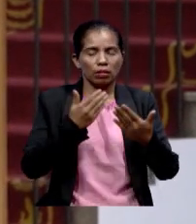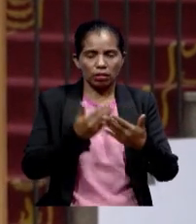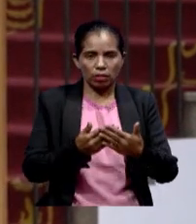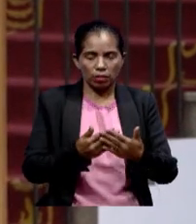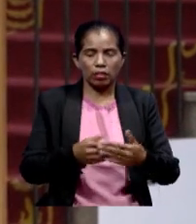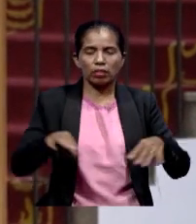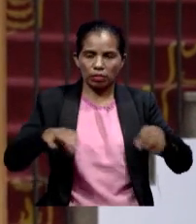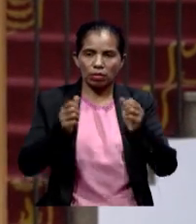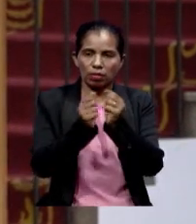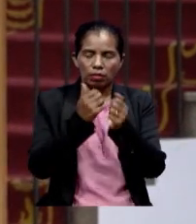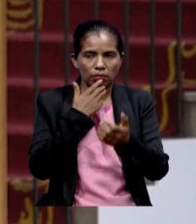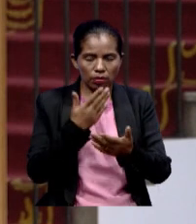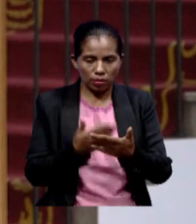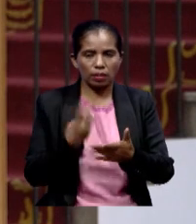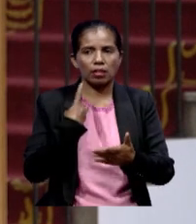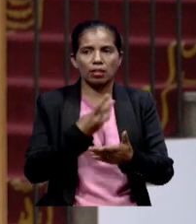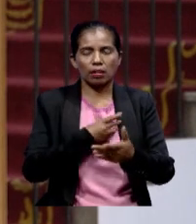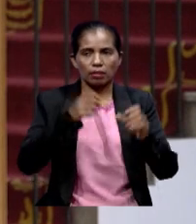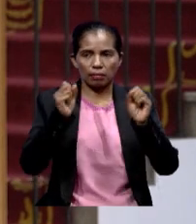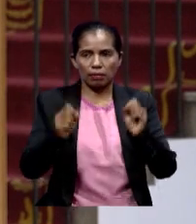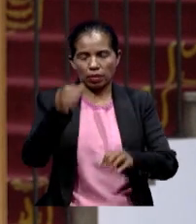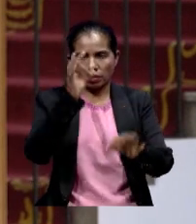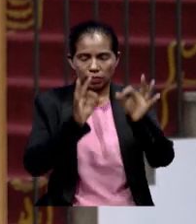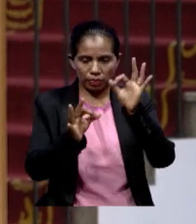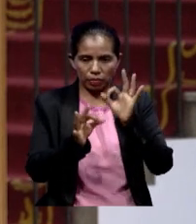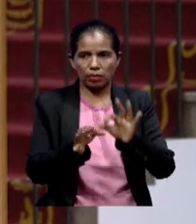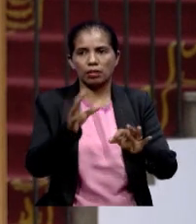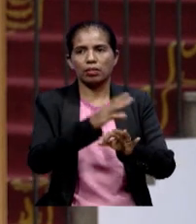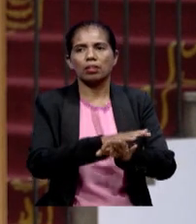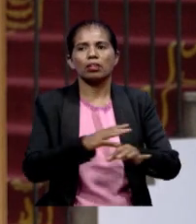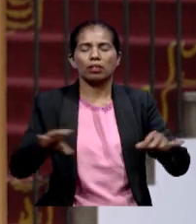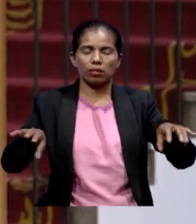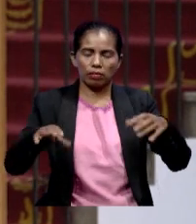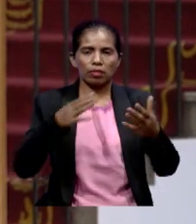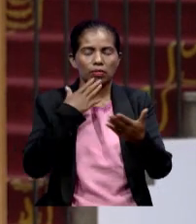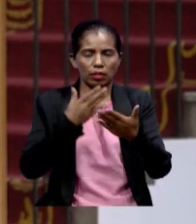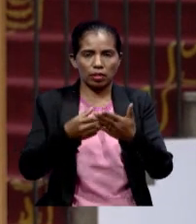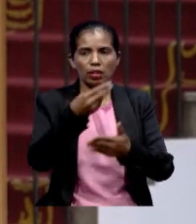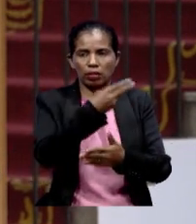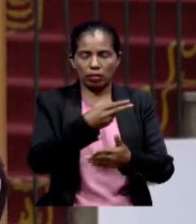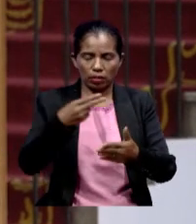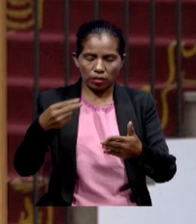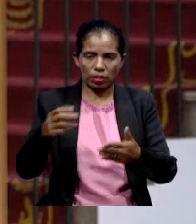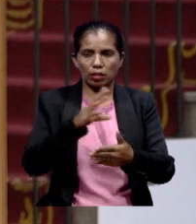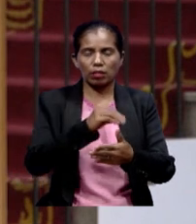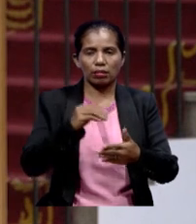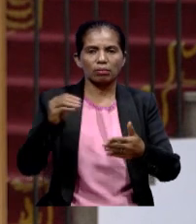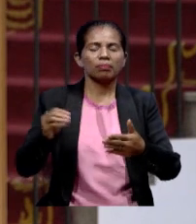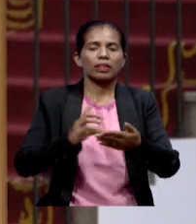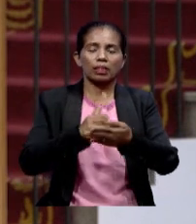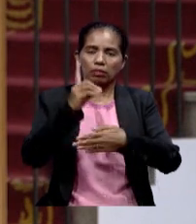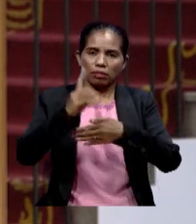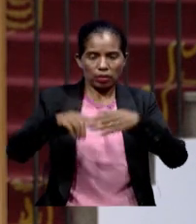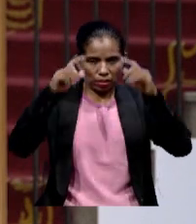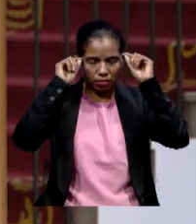lancar. Tentunya kita harapkan bisa meningkatkan hubungan lebih intens lagi Indonesia untuk pembangunan Timor Leste ya.